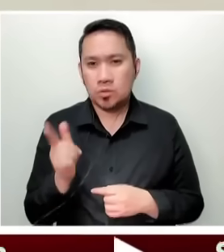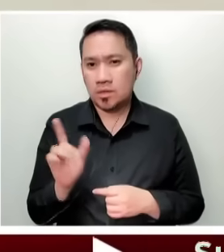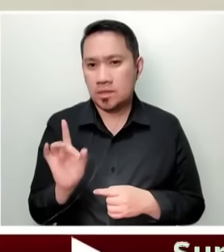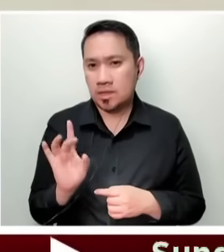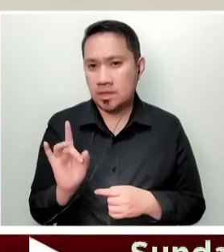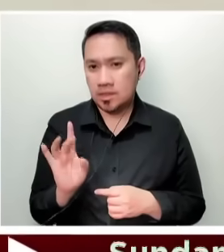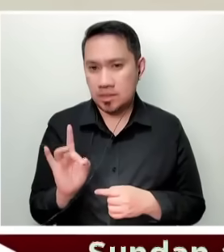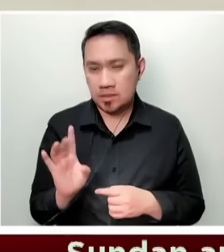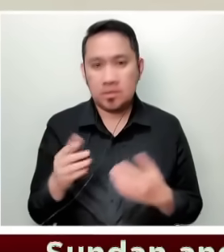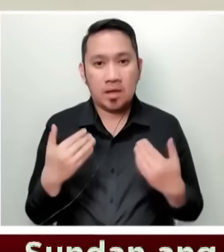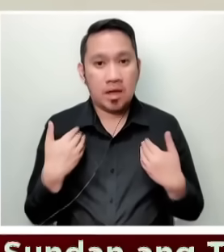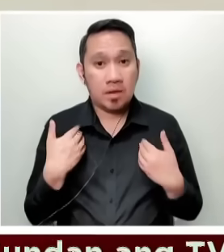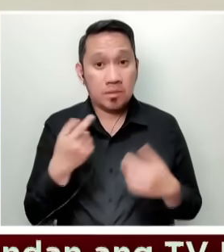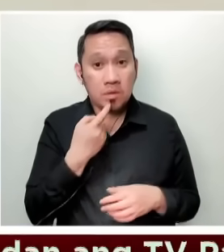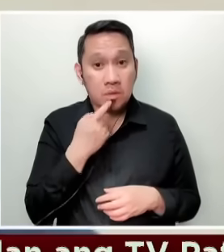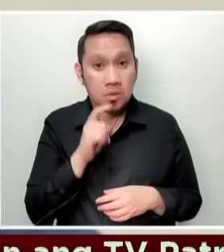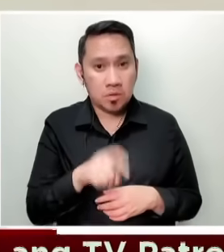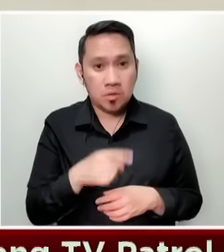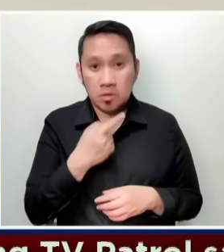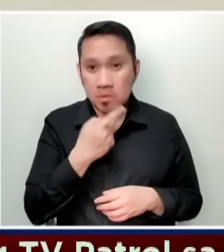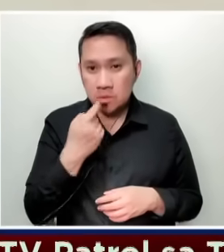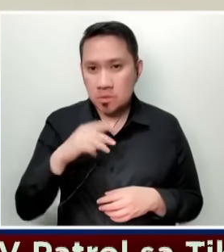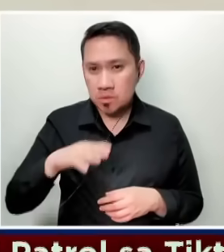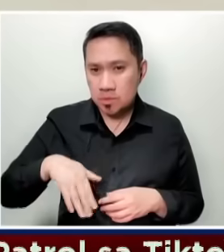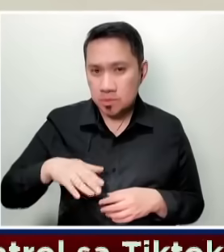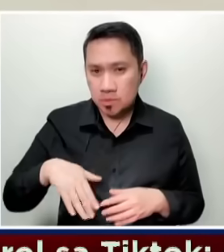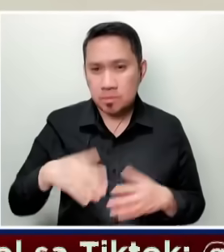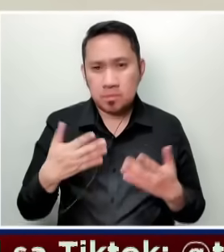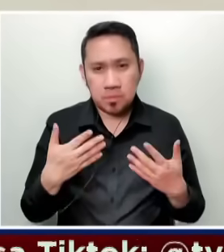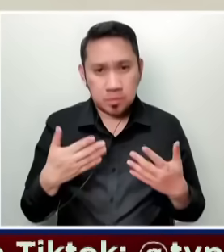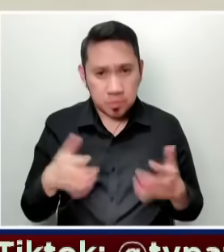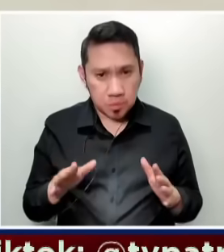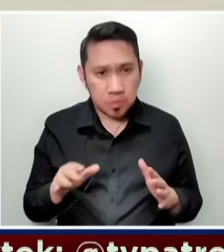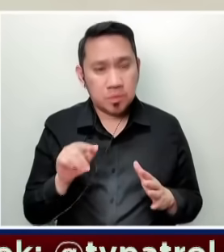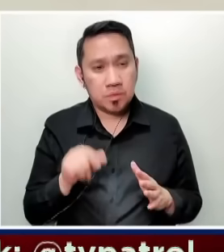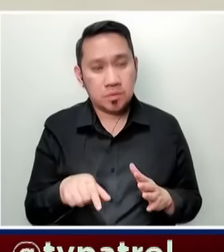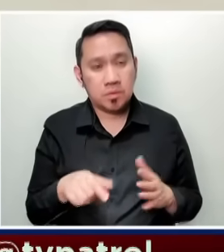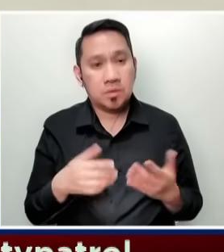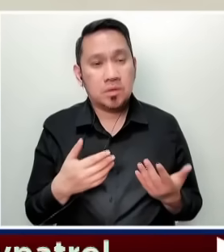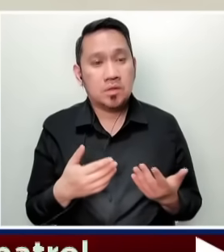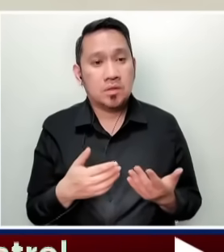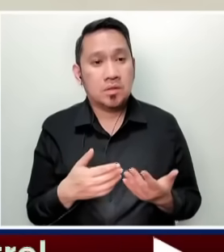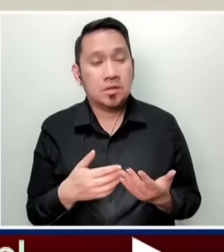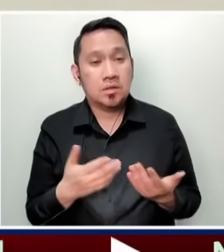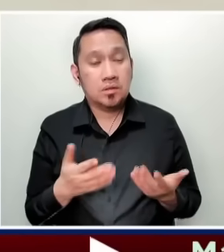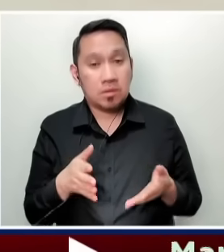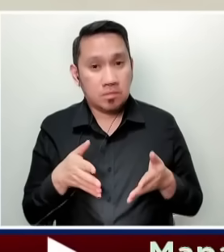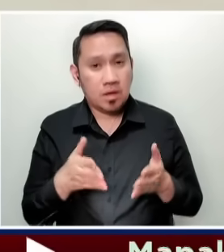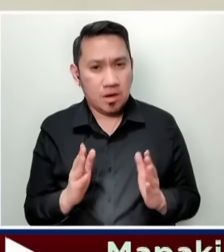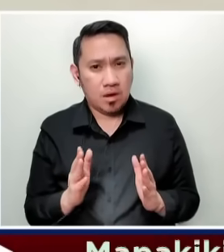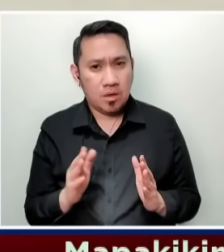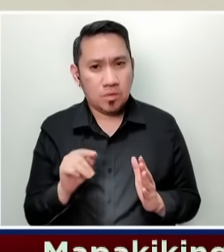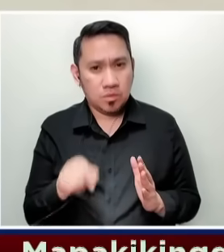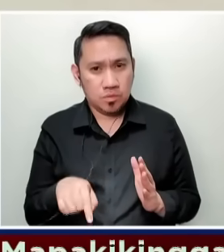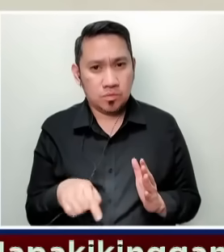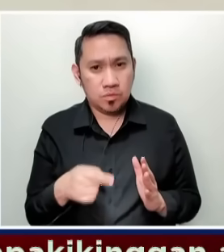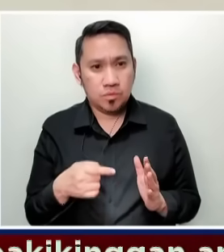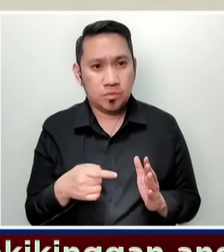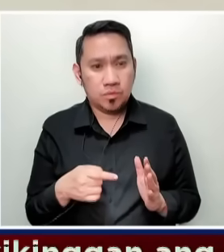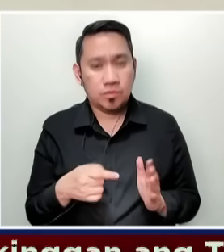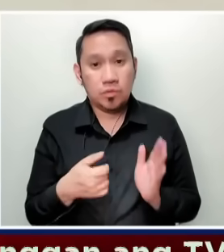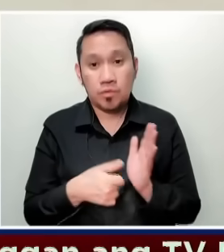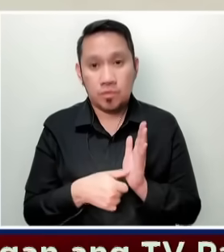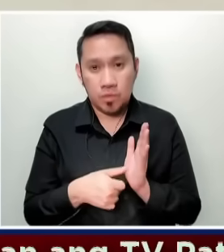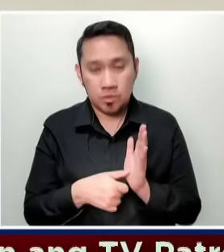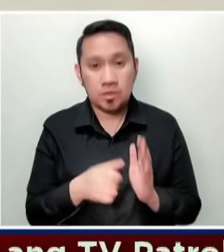temporary restraining order dahil na-lift na po at na-dismiss na yung Aguinaldo versus COMELEC, napahintulutan na po silang magboto